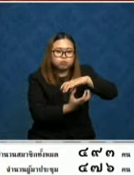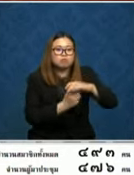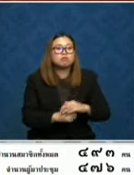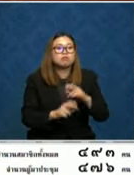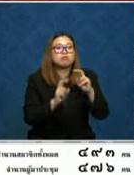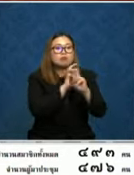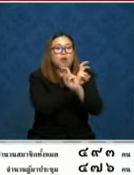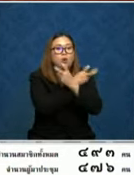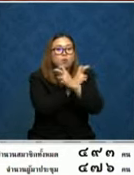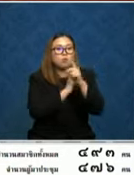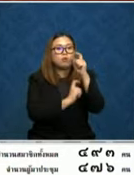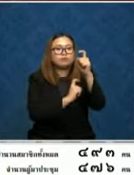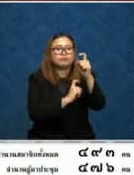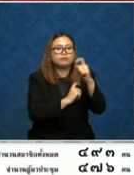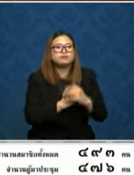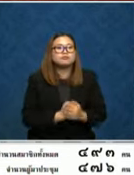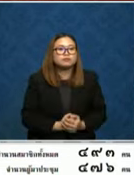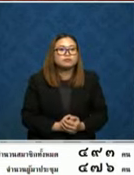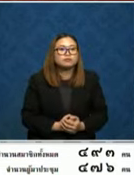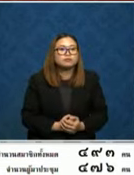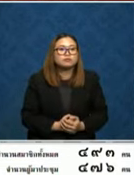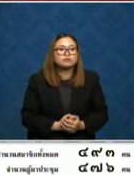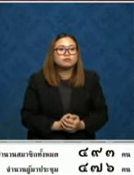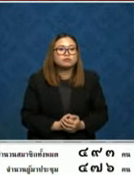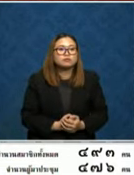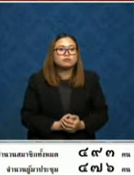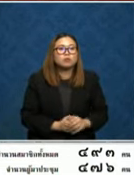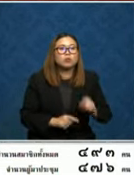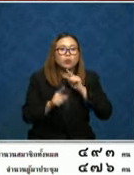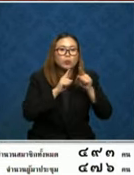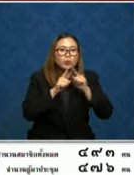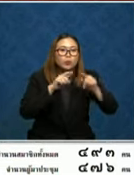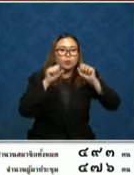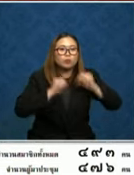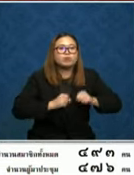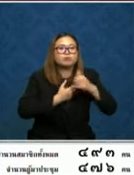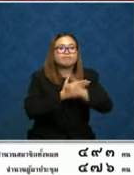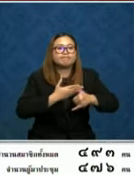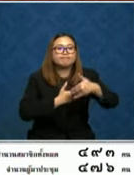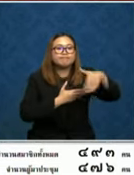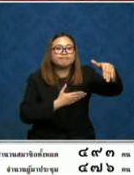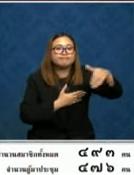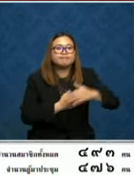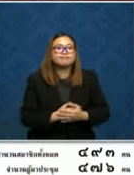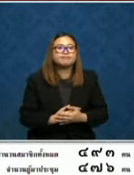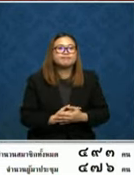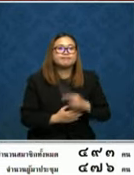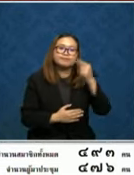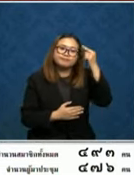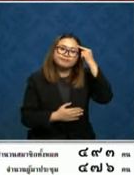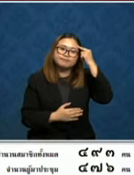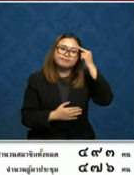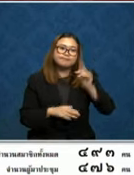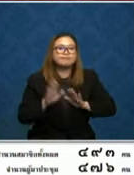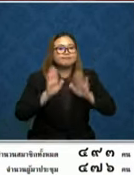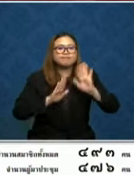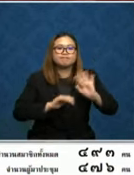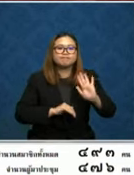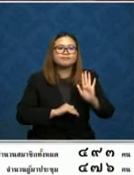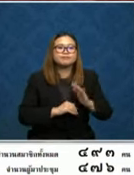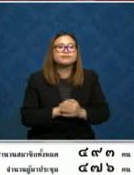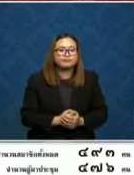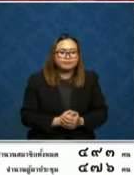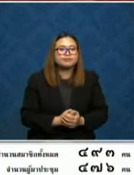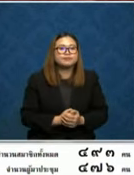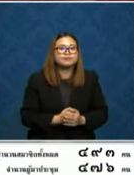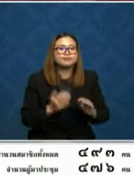ครับเข้าใจว่าอาจจะไปทำข้อตกลงกับต่างประเทศนะครับก็ขอสงวนความเห็นปรับลดงบประมาณข้างต้นทั้งโครงการนะครับเมกะ